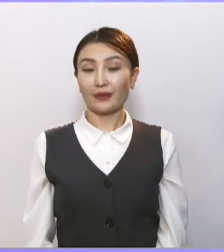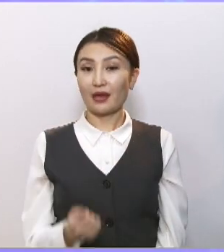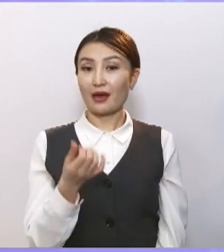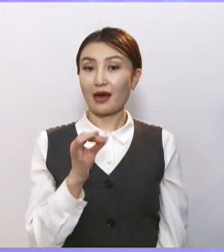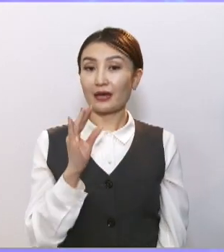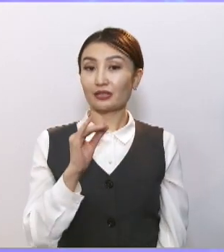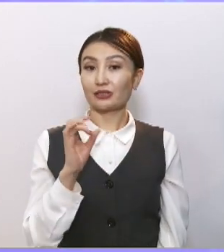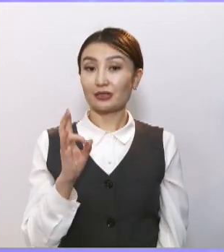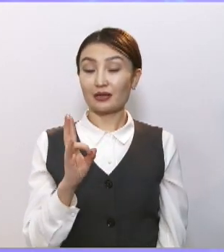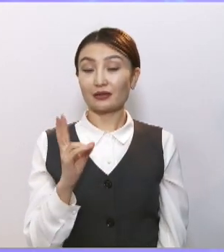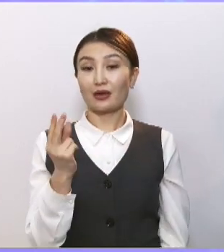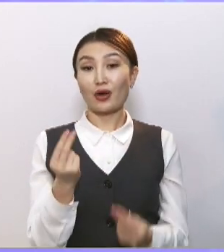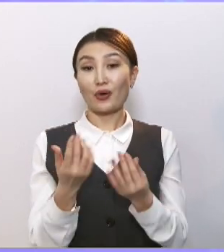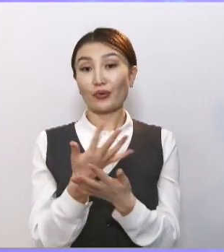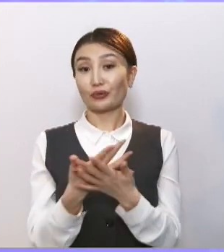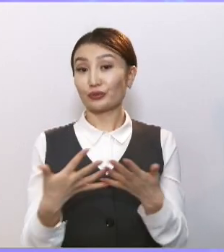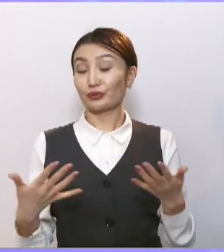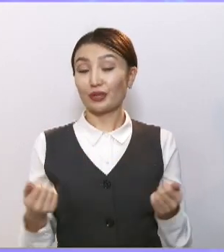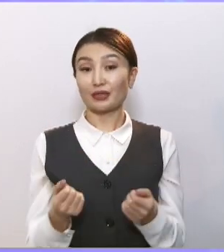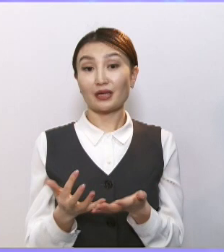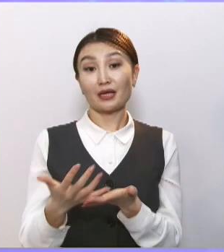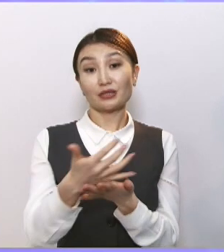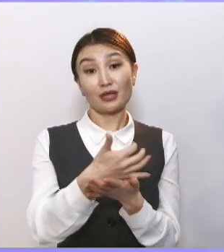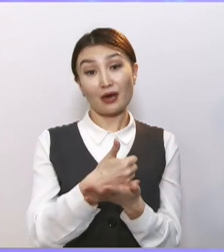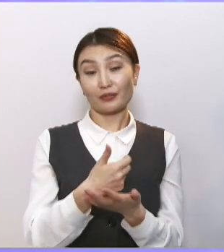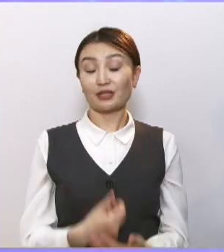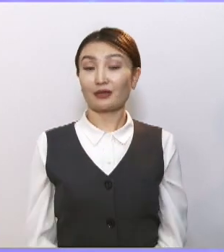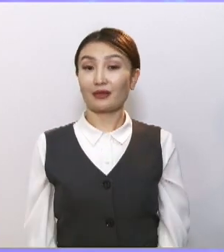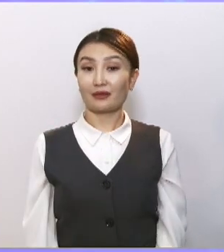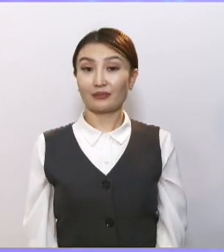Айжан оюнчуктарды жыйнап жатат.